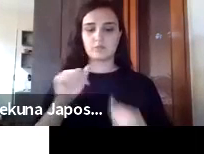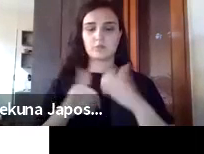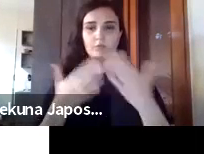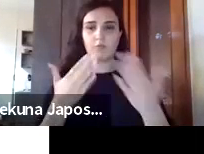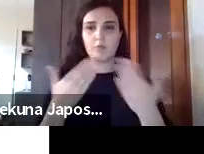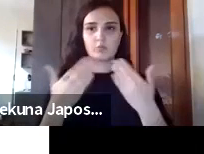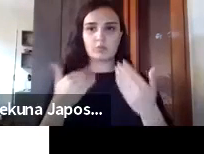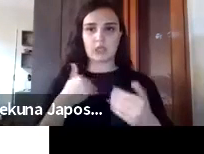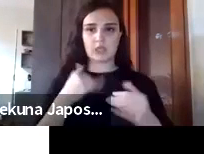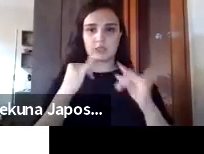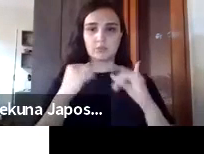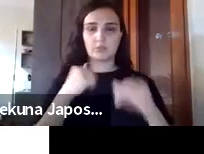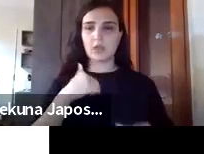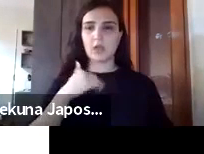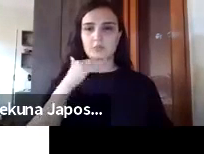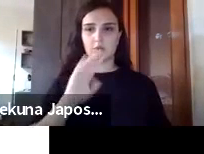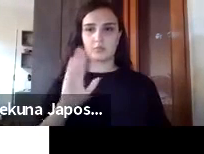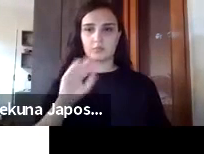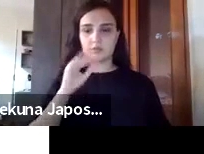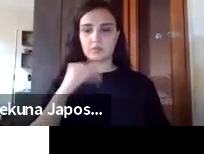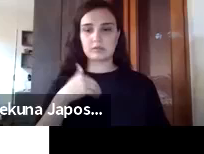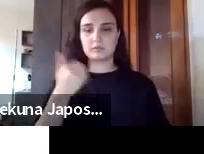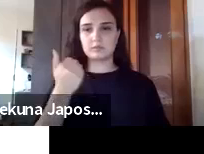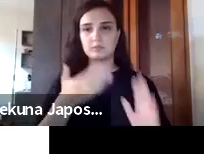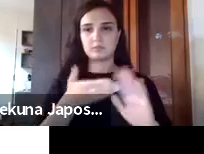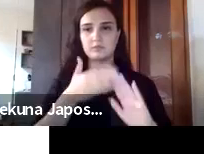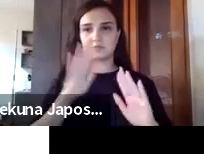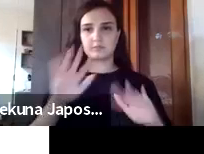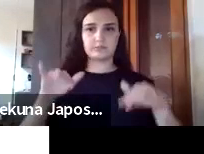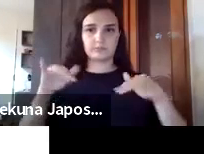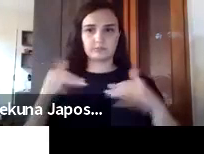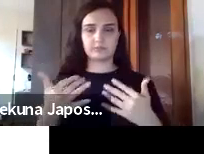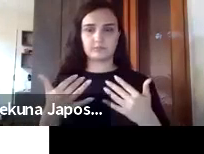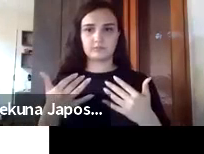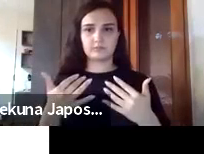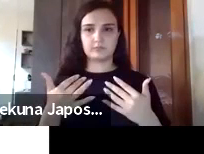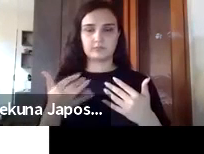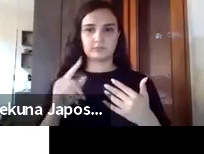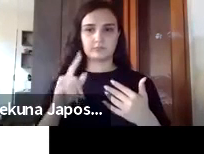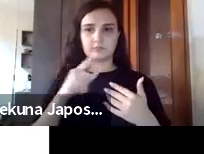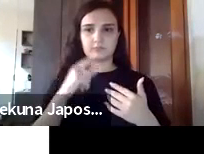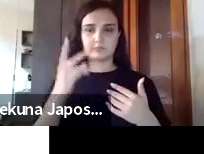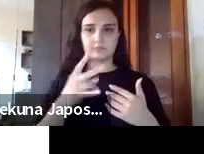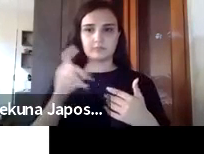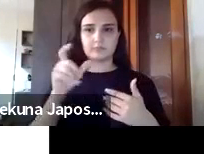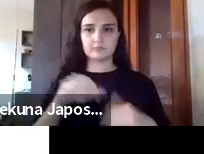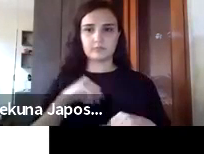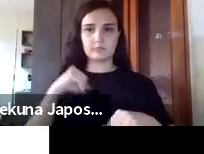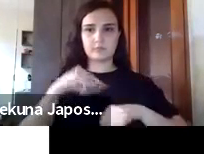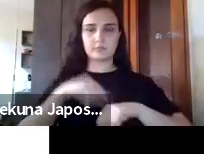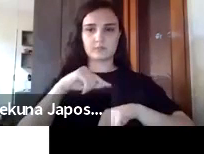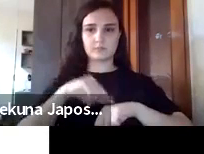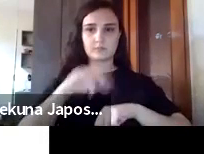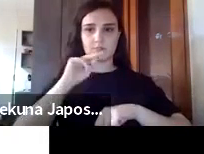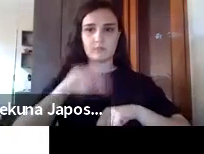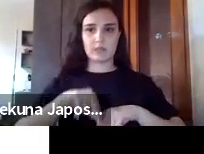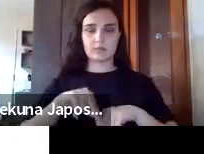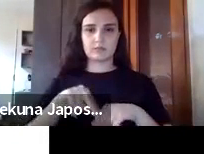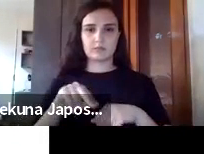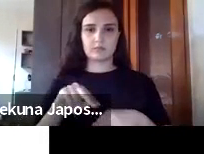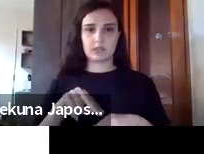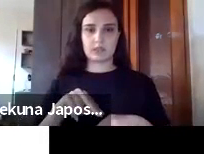უნდა, მე არ მყოფნის. როდესაც მივდივარ დაღლილი ვარ და რა თქმა უნდა, ადამიანს მე დანაშაული შეგრძნება ეწყება, რომ ნუ